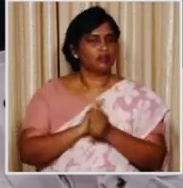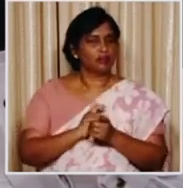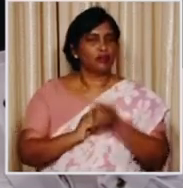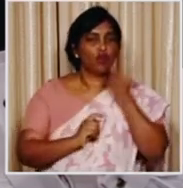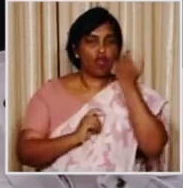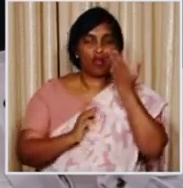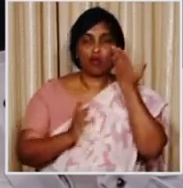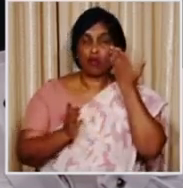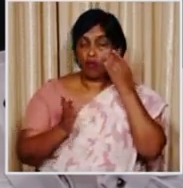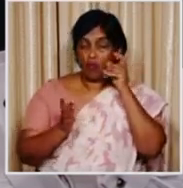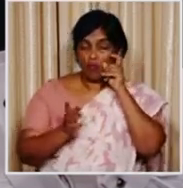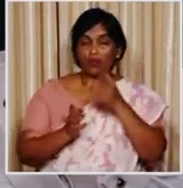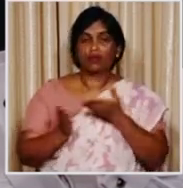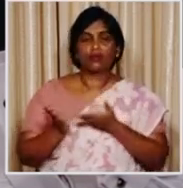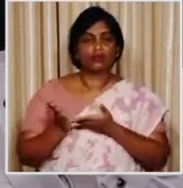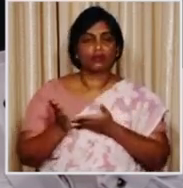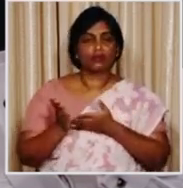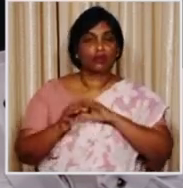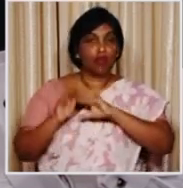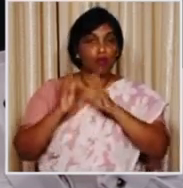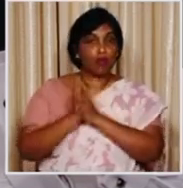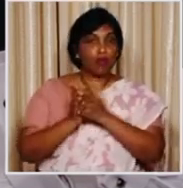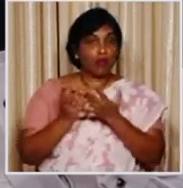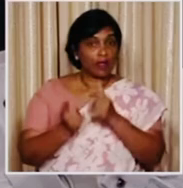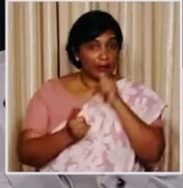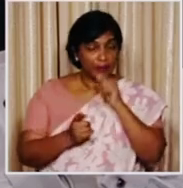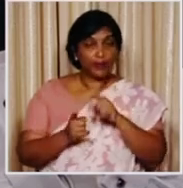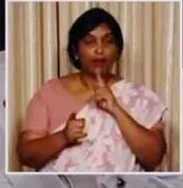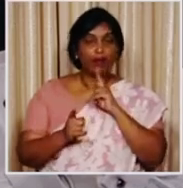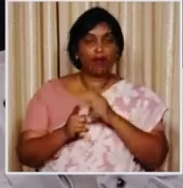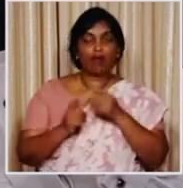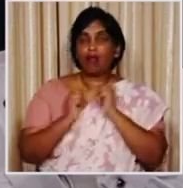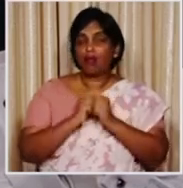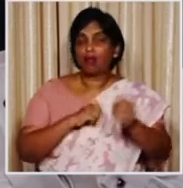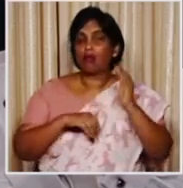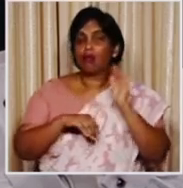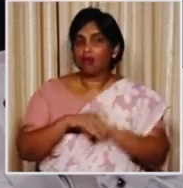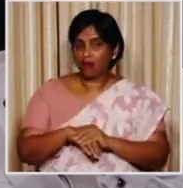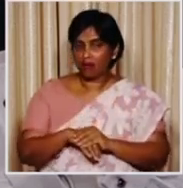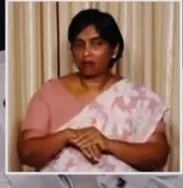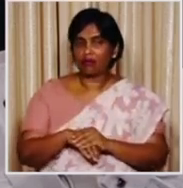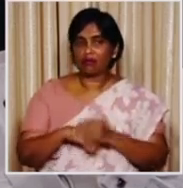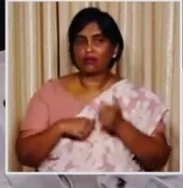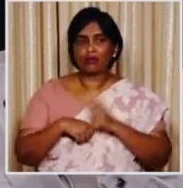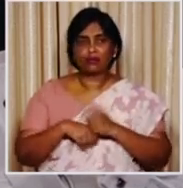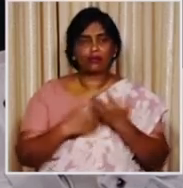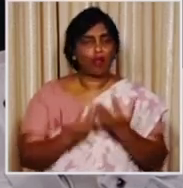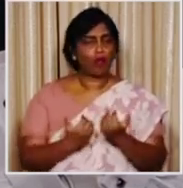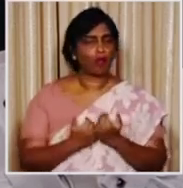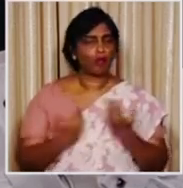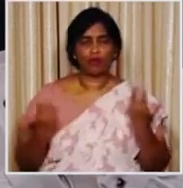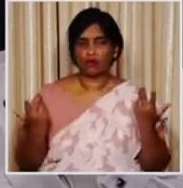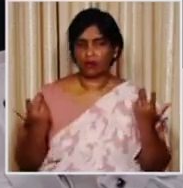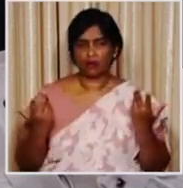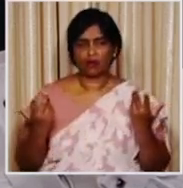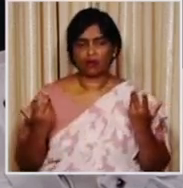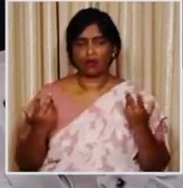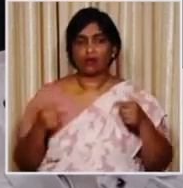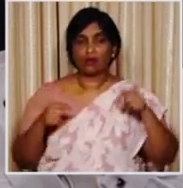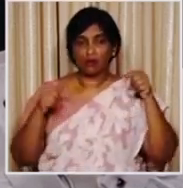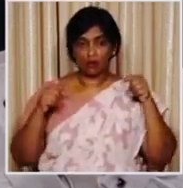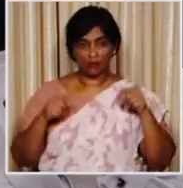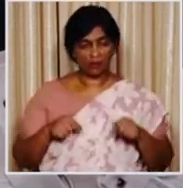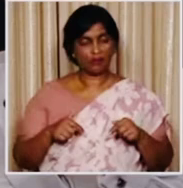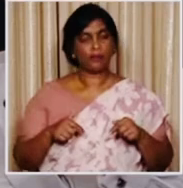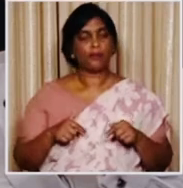හොයන්න පුළුවන් දේවල් ගැන මොකද මේවා ඔක්කොම එළියට ආව නම් ඇයි එහෙමද වුනේ කියලා හොයන්න ඉඩ ප්‍රස්තාව ලැබුණේ නැහැ දැන්